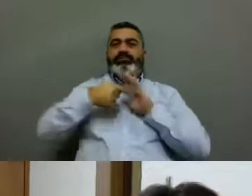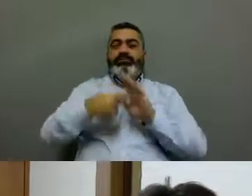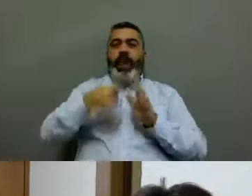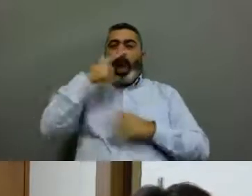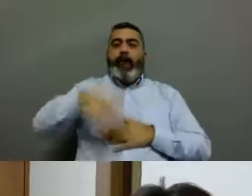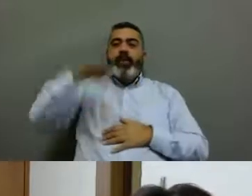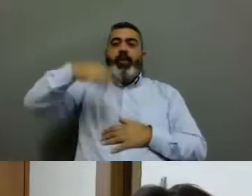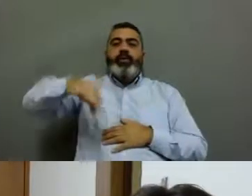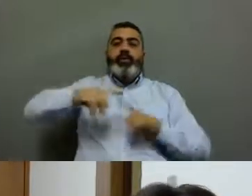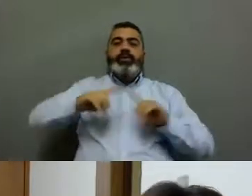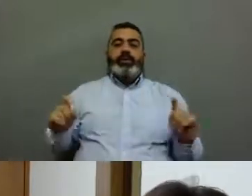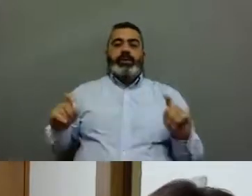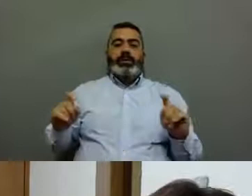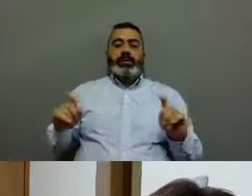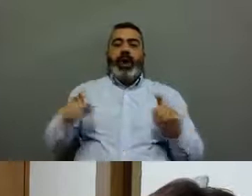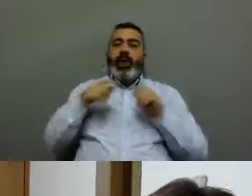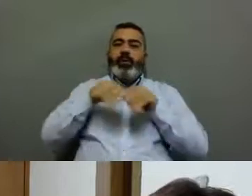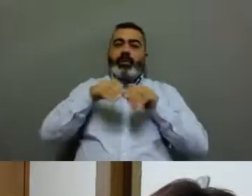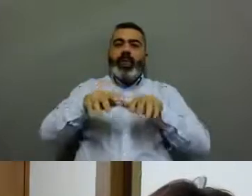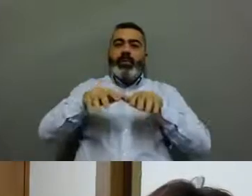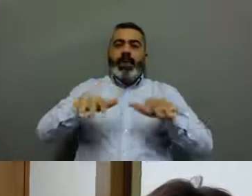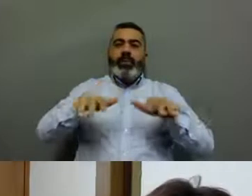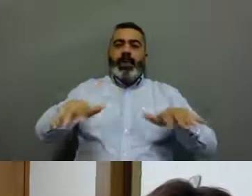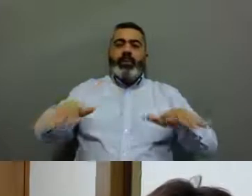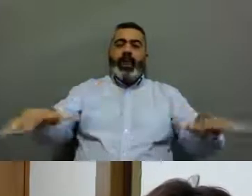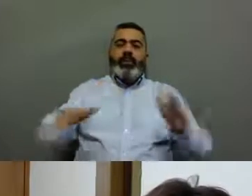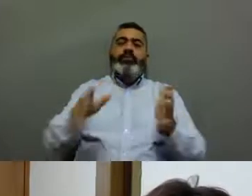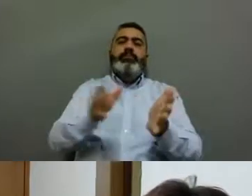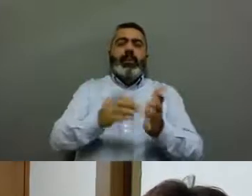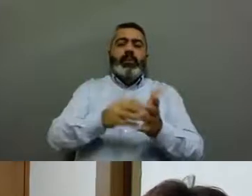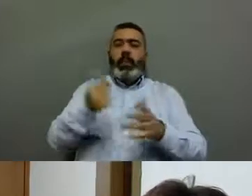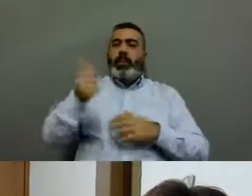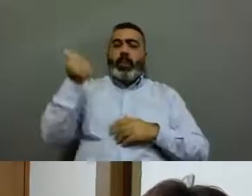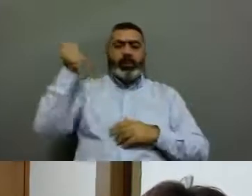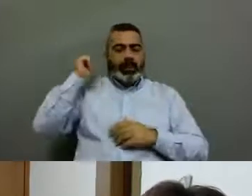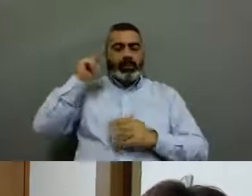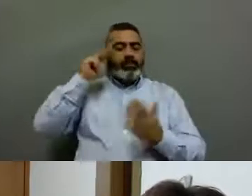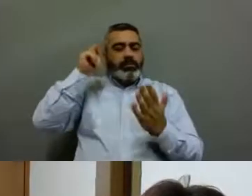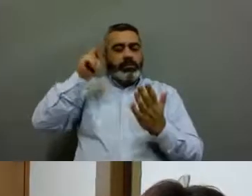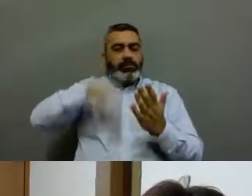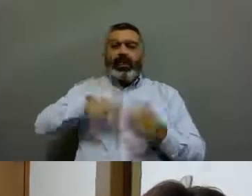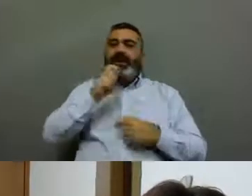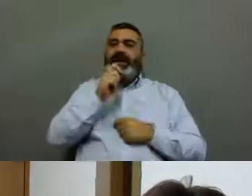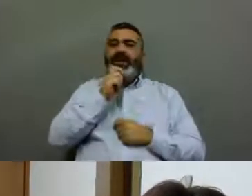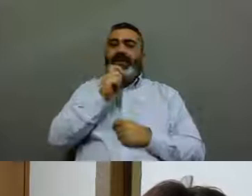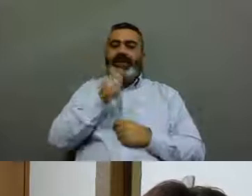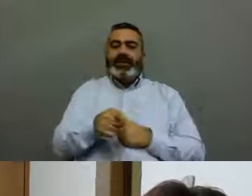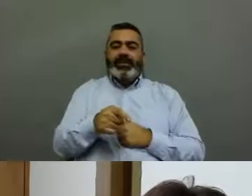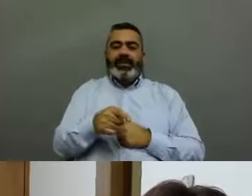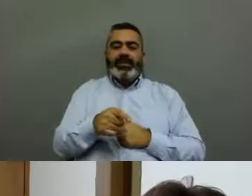φύλου να γίνεται ευρύτερα. Μάλιστα προχθές διάβαζα και μία συνέντευξη